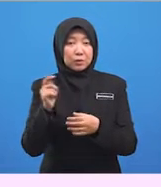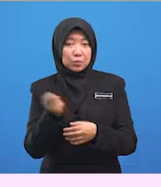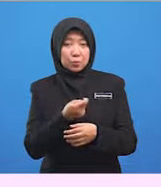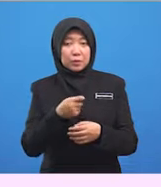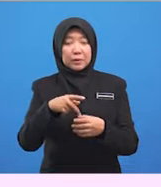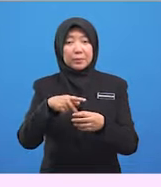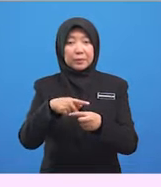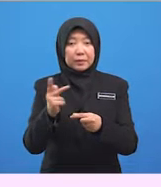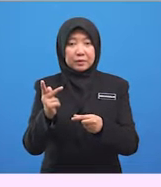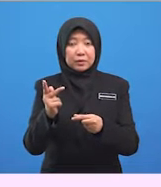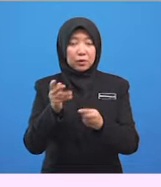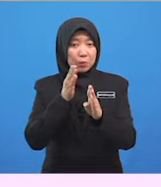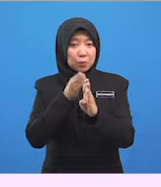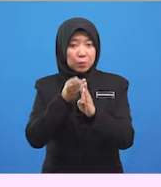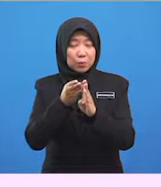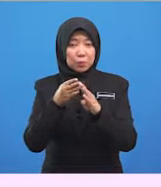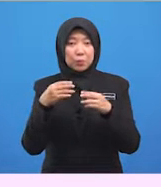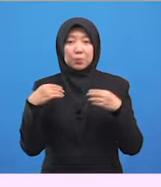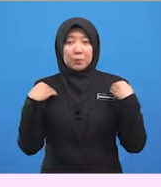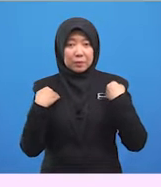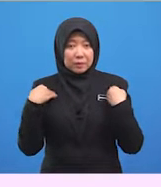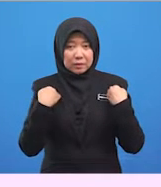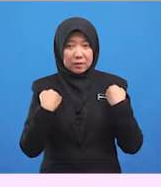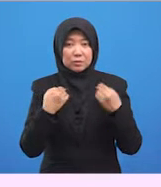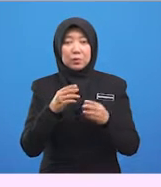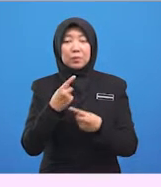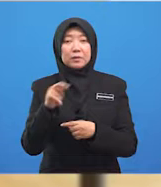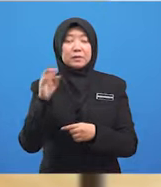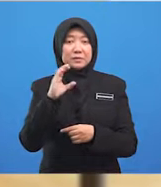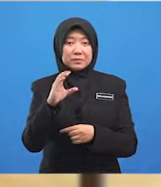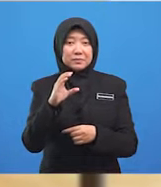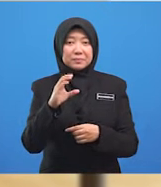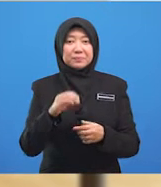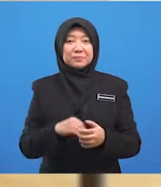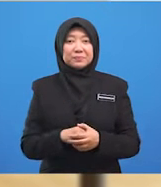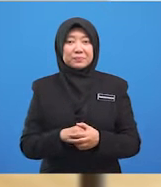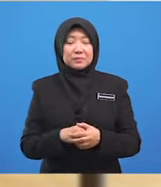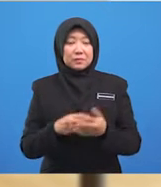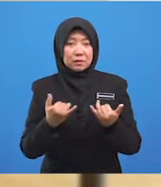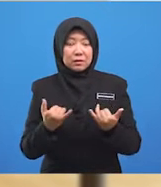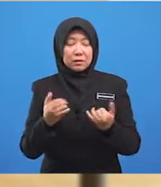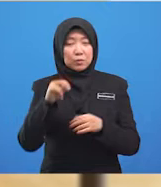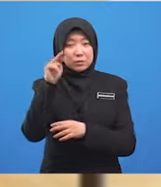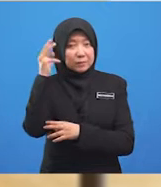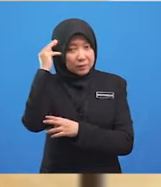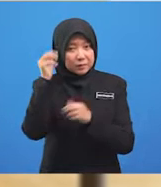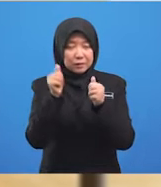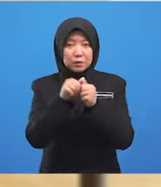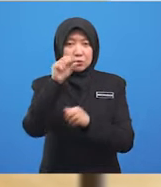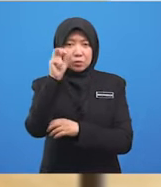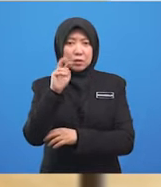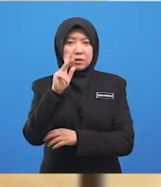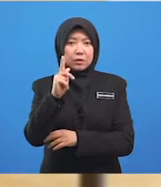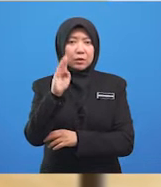binatang juga Inilah si menuai baju yuk itu uji Minda dengan soal dan kiblat